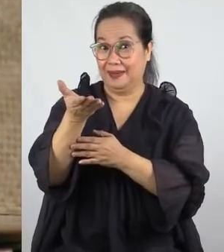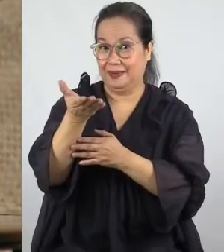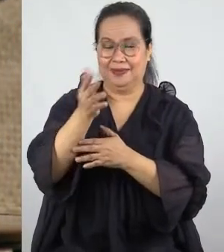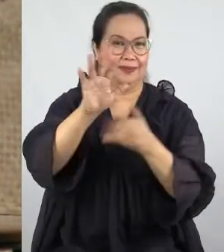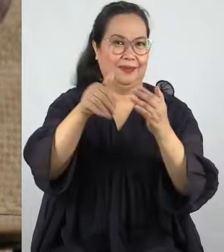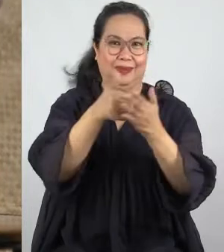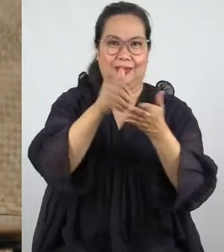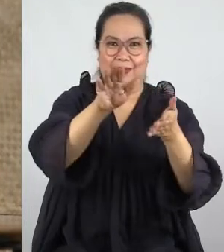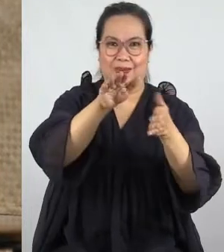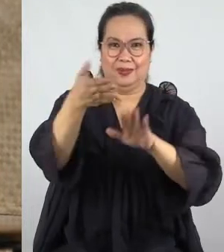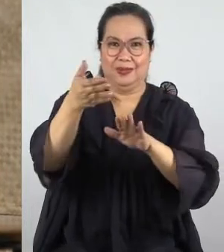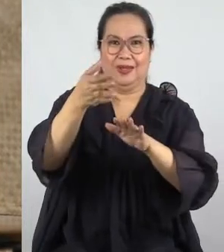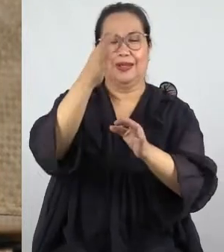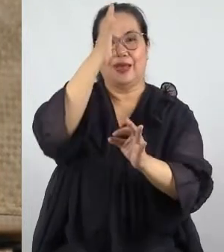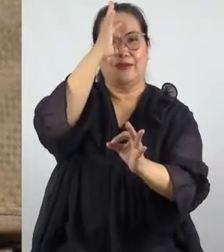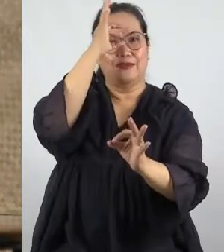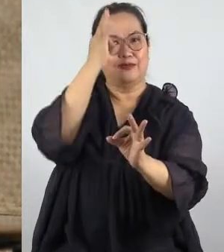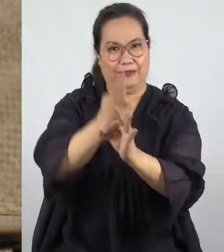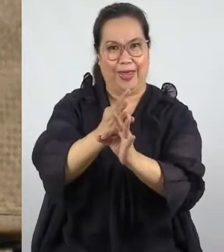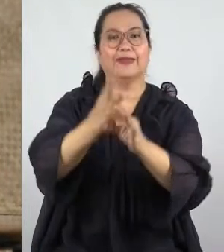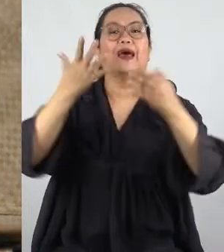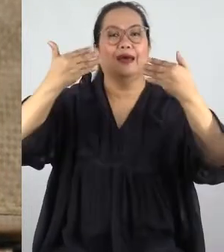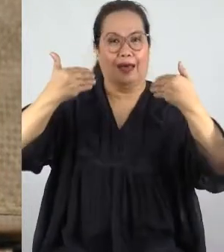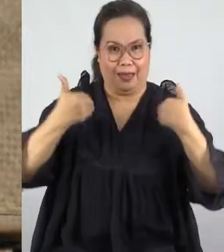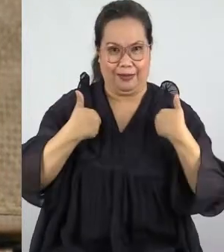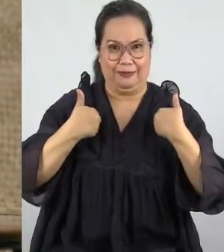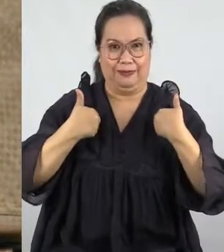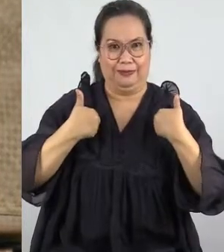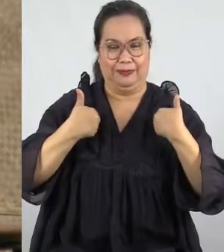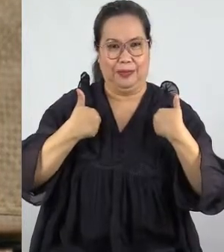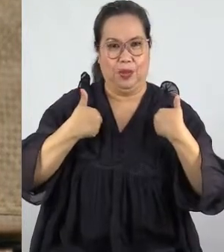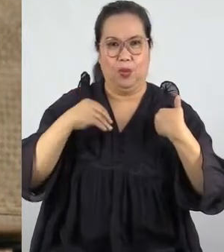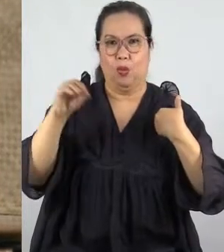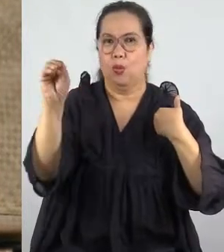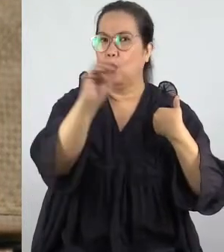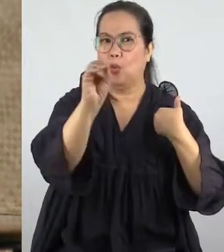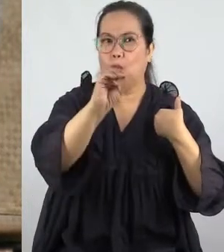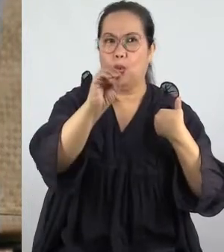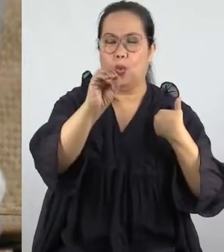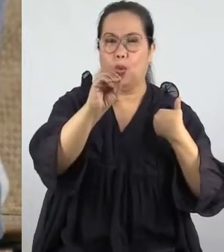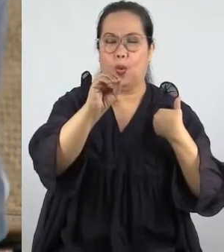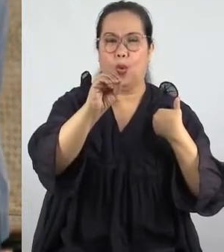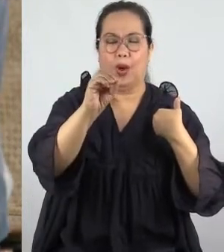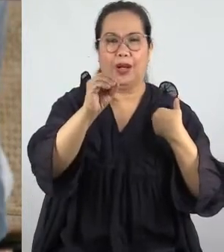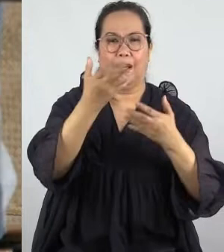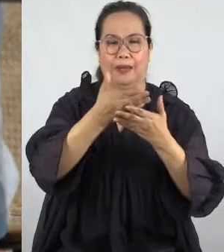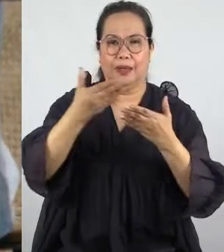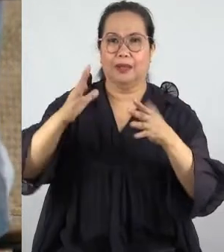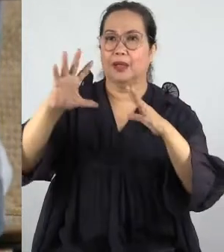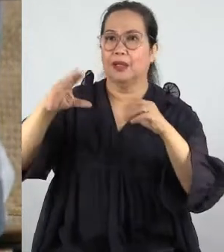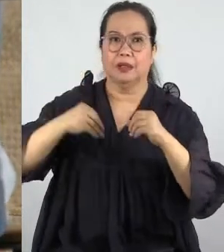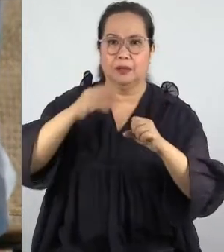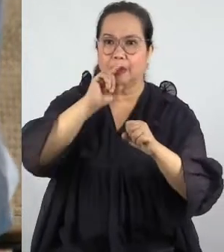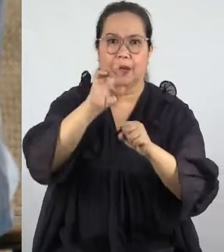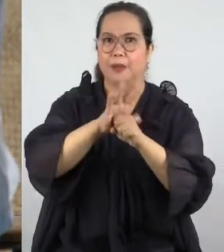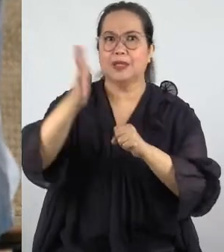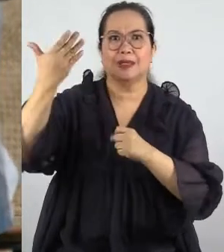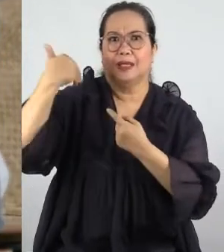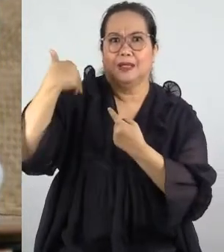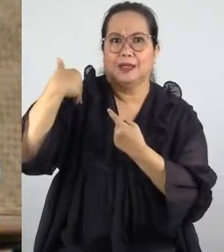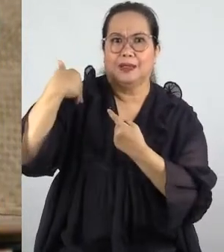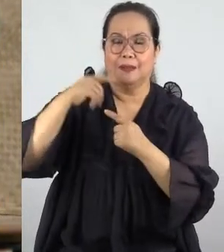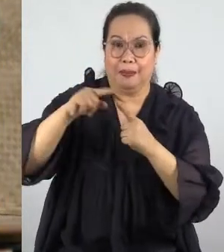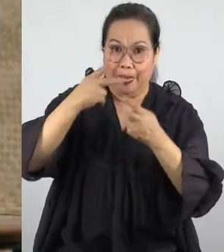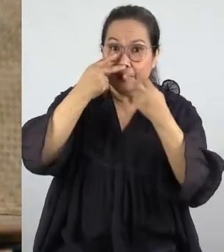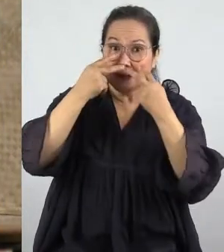all died in faith, not having received the things promised, but